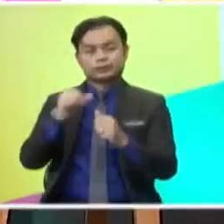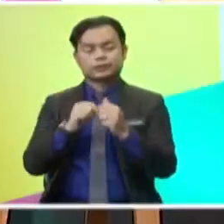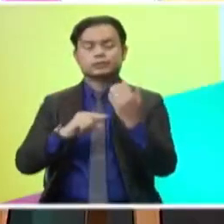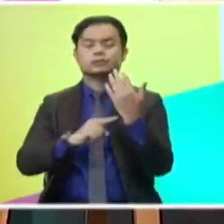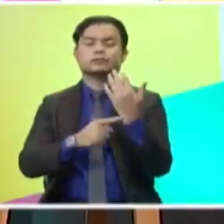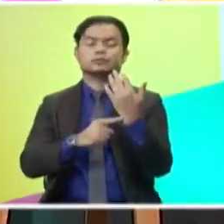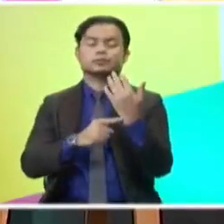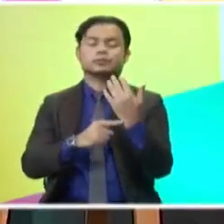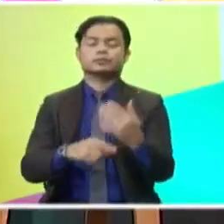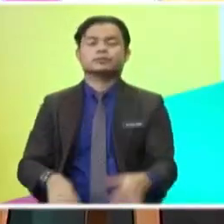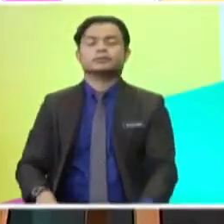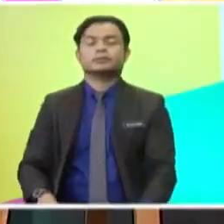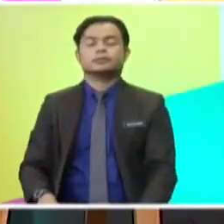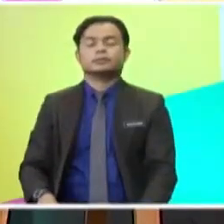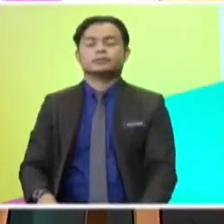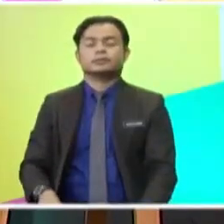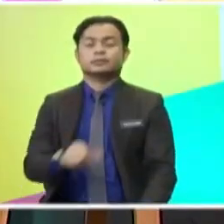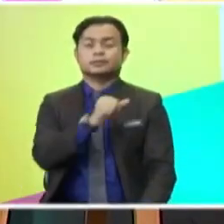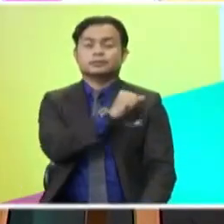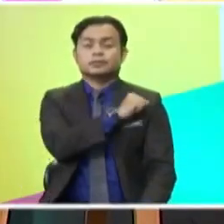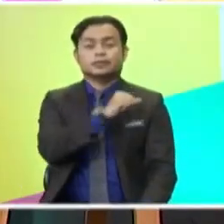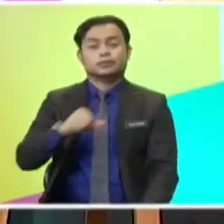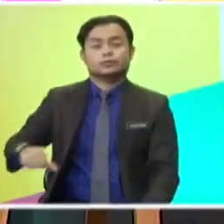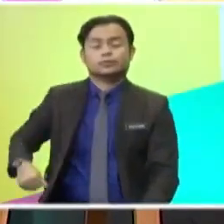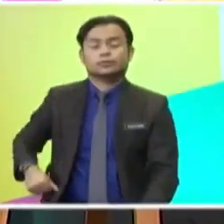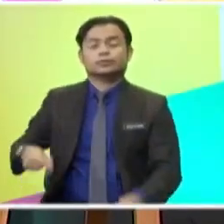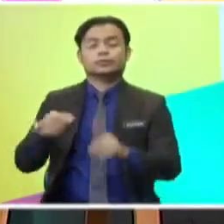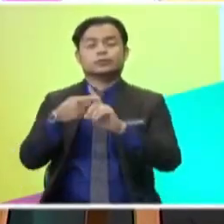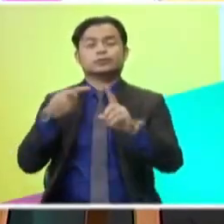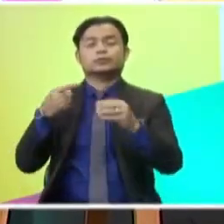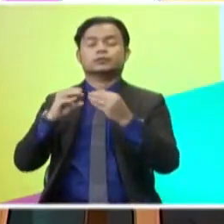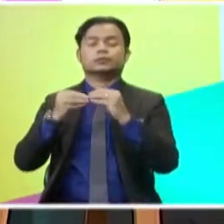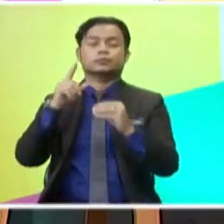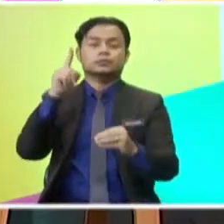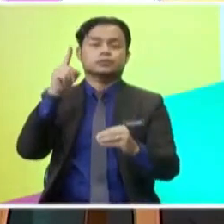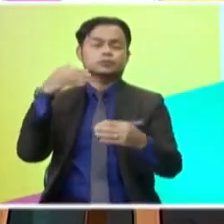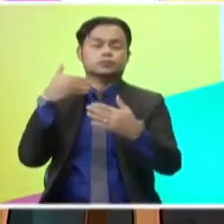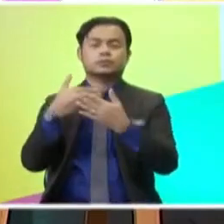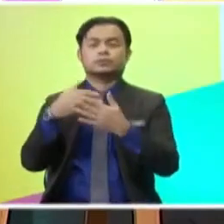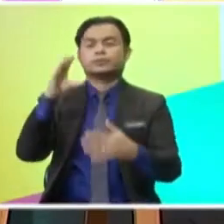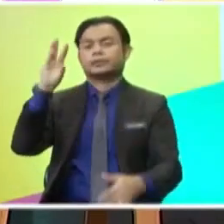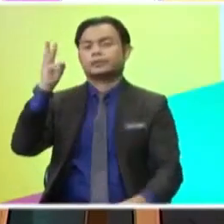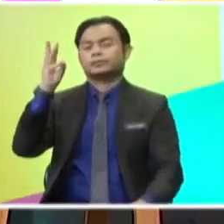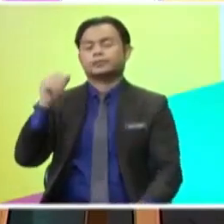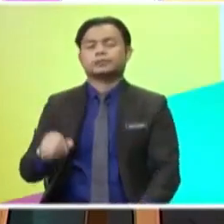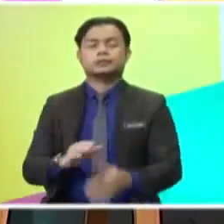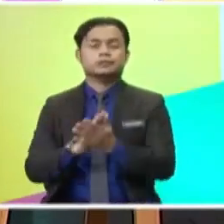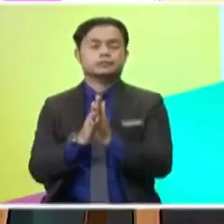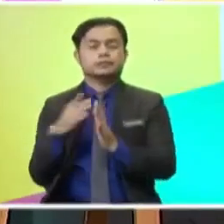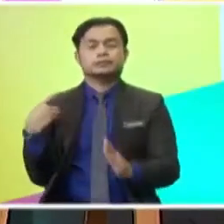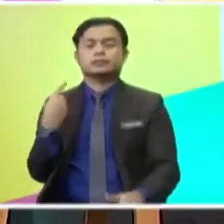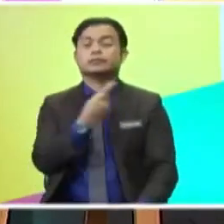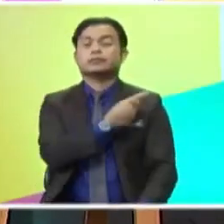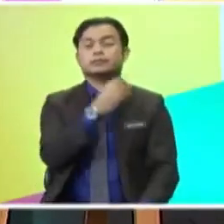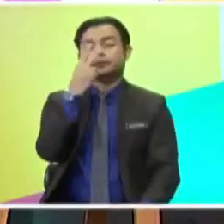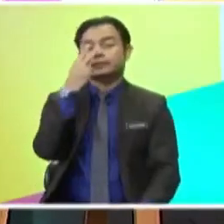bagi Paduka Baginda yang Seri Paduka Baginda di Pertuan Agong daripada pertama sehingga yang ke 16. Jadi kita tengok kepada pattern ya. Murid-murid